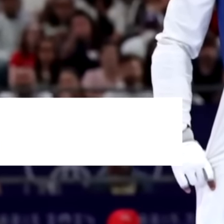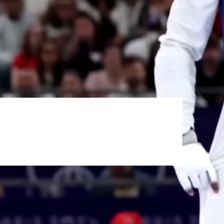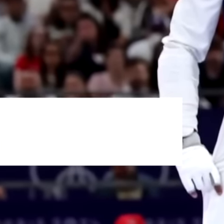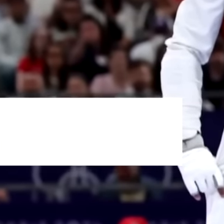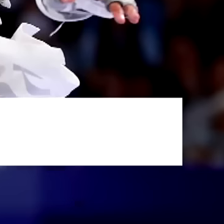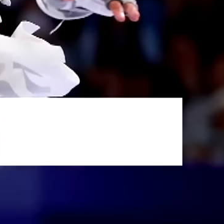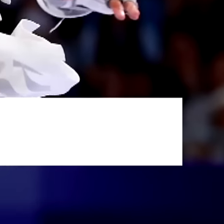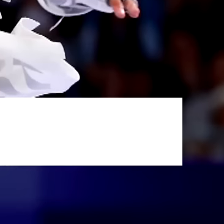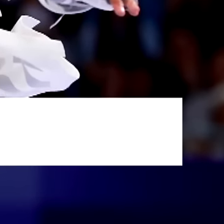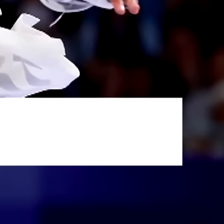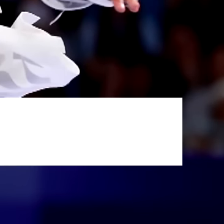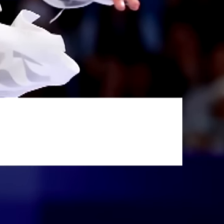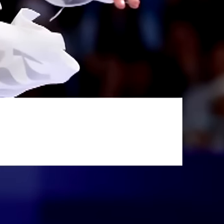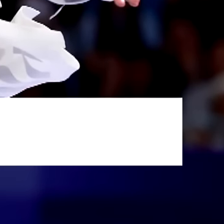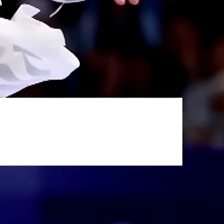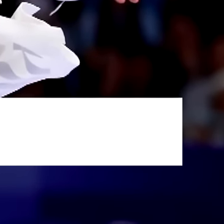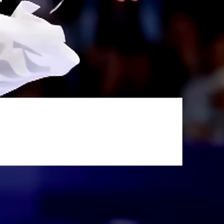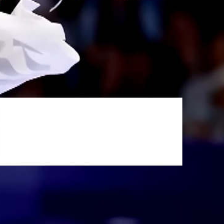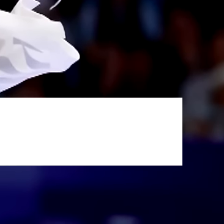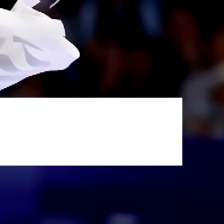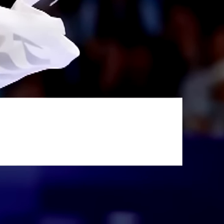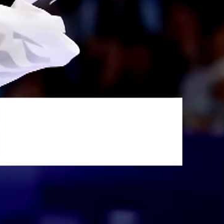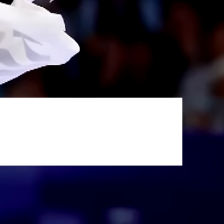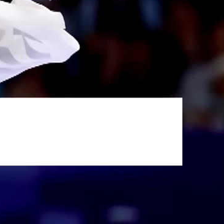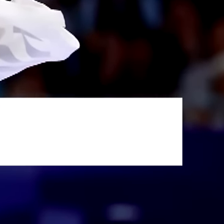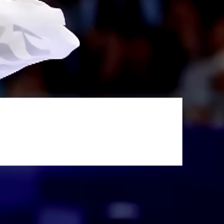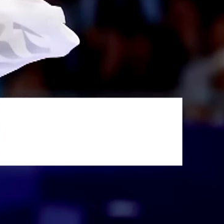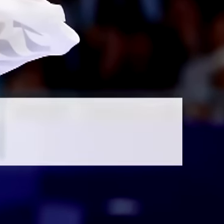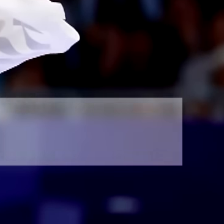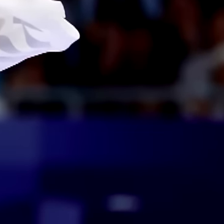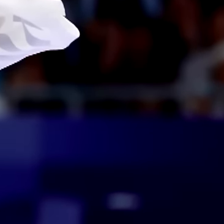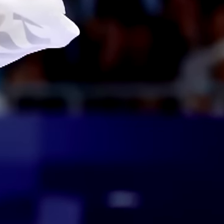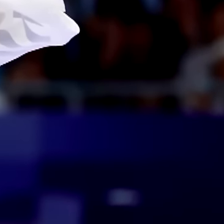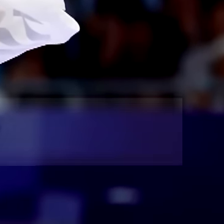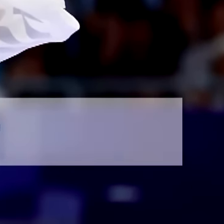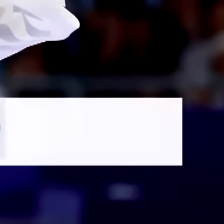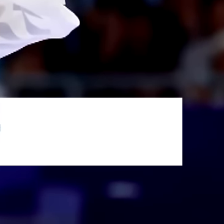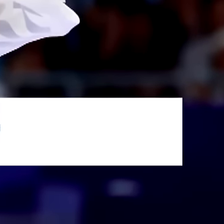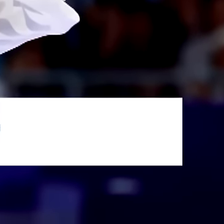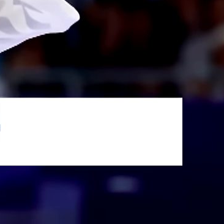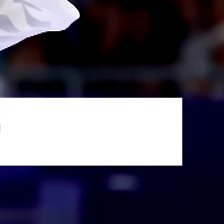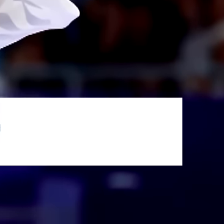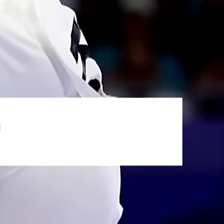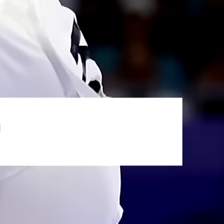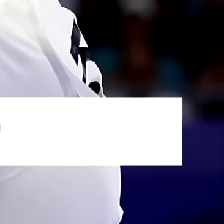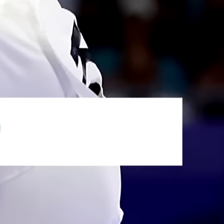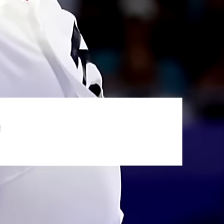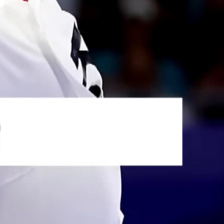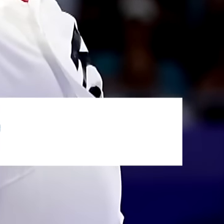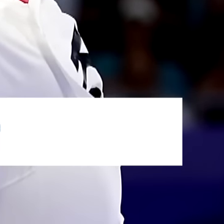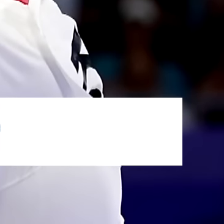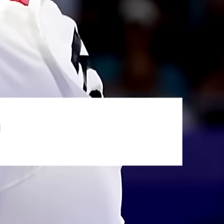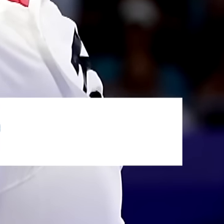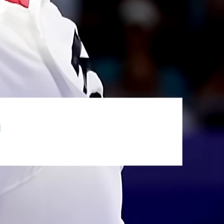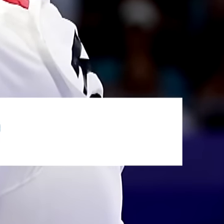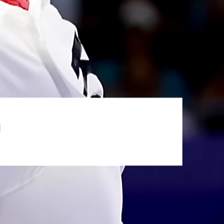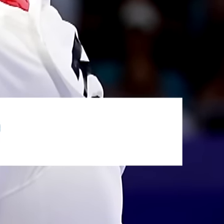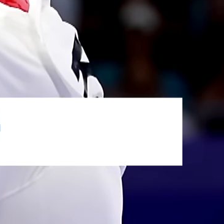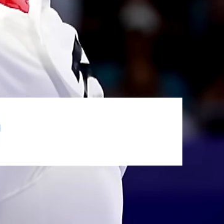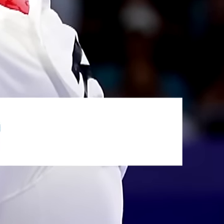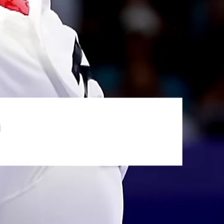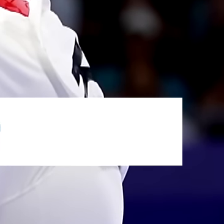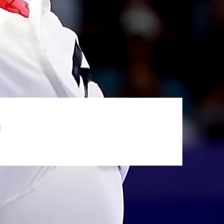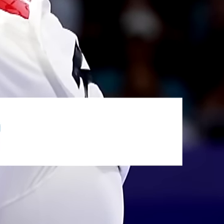오에리 코치가 코트로 뛰어들어 강하게 이의를 제기했는데요. 결국 판정이 번복돼 8강에 진출할 수 있었습니다. 다만